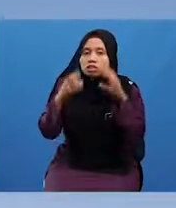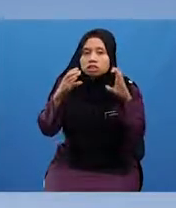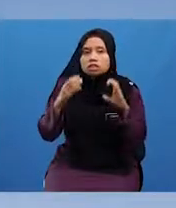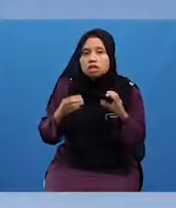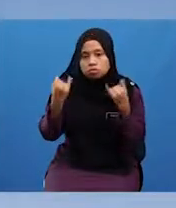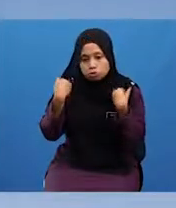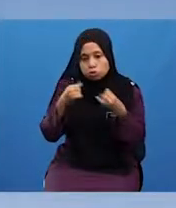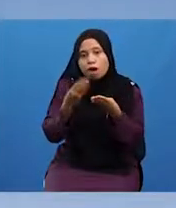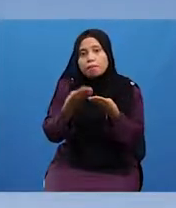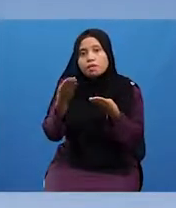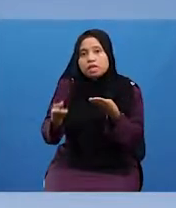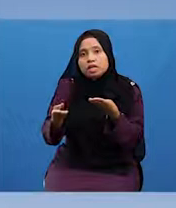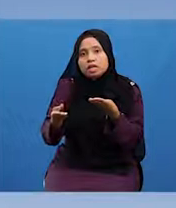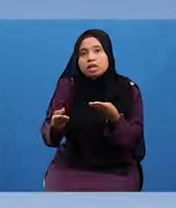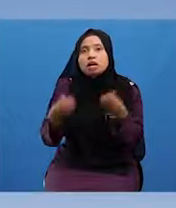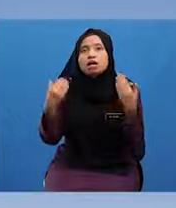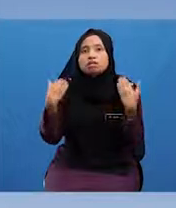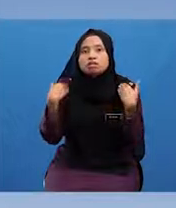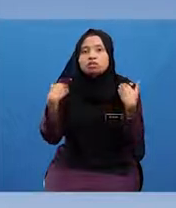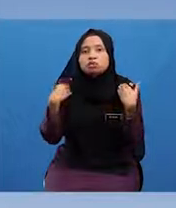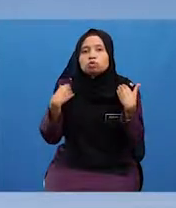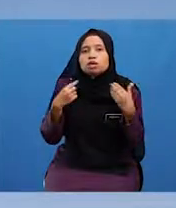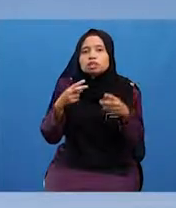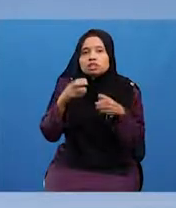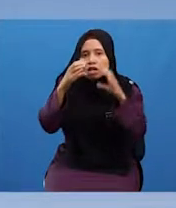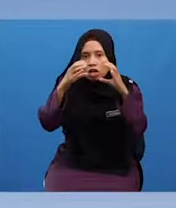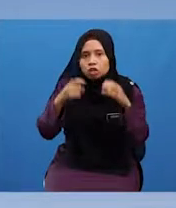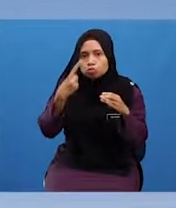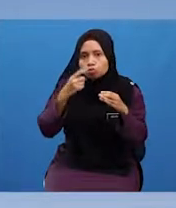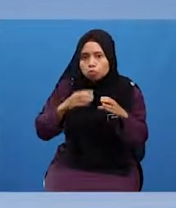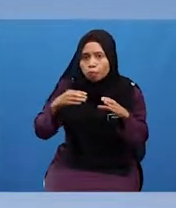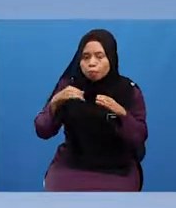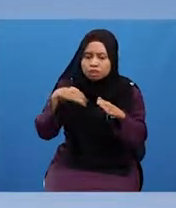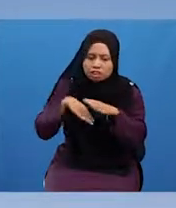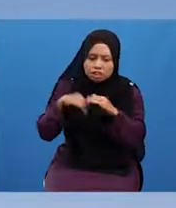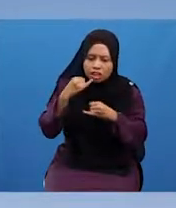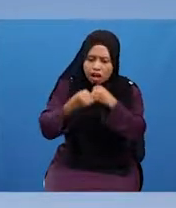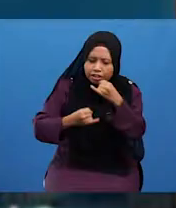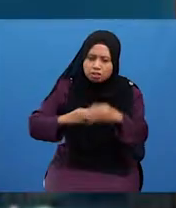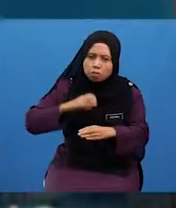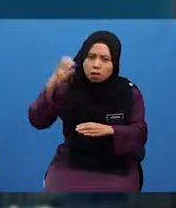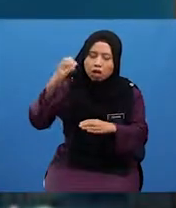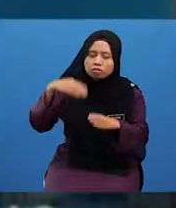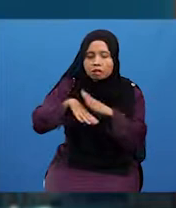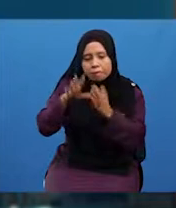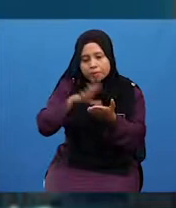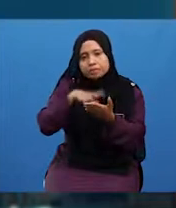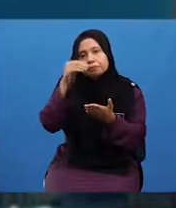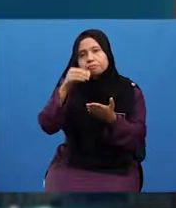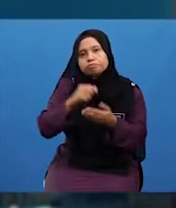berjual beli. Malah ada tips untuk berjaya dengan cemerlang, murid-murid. Betul ke?